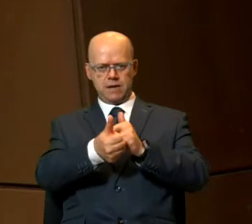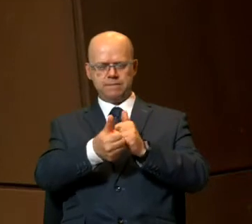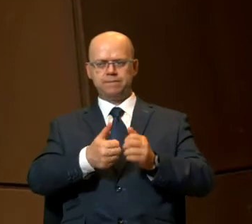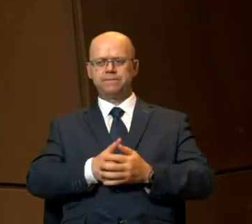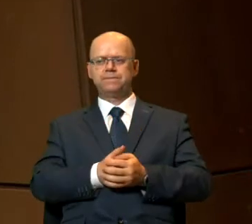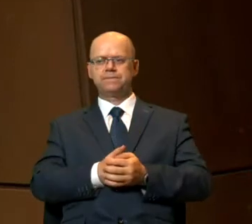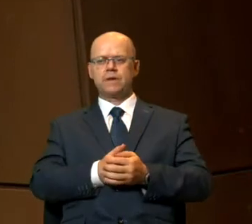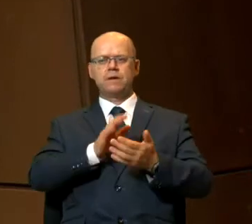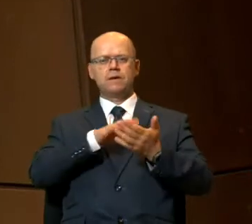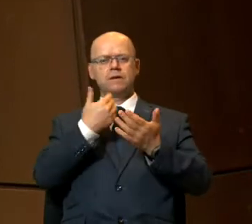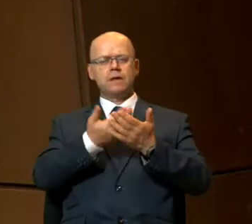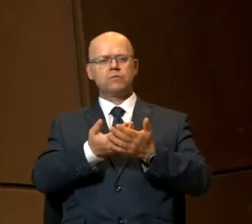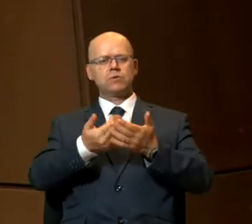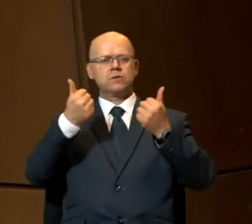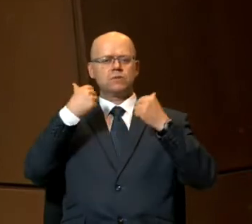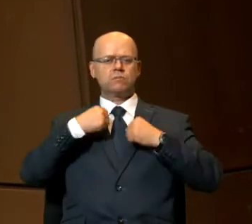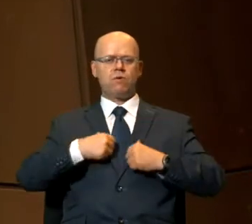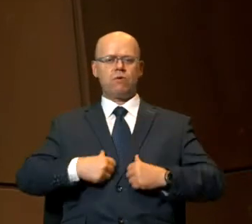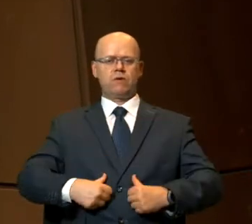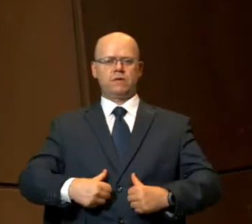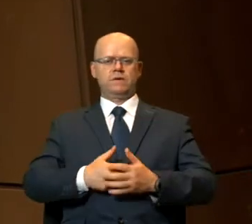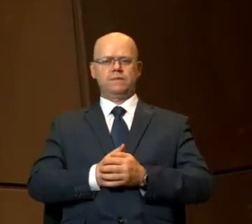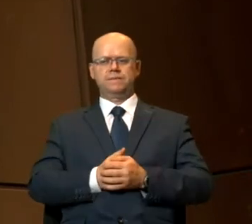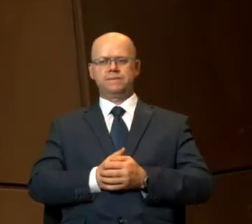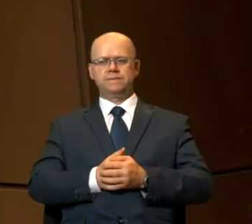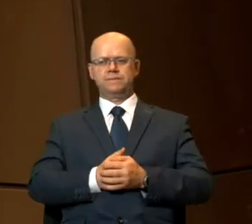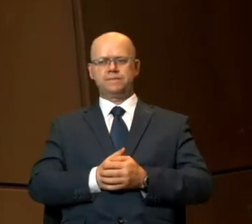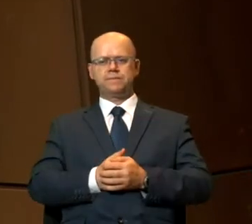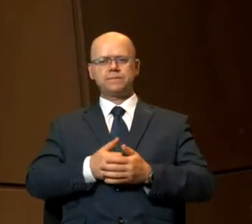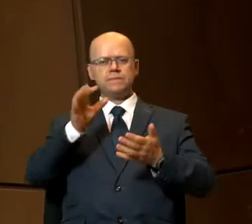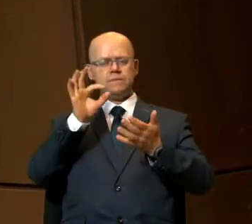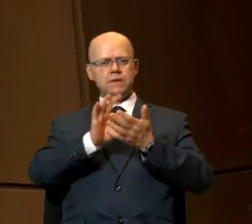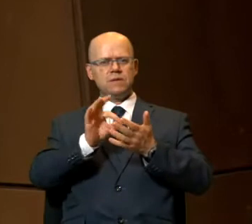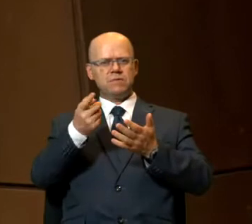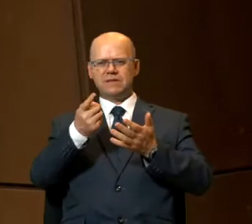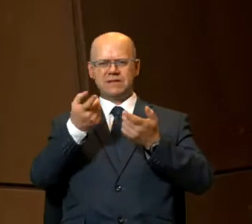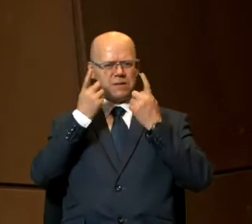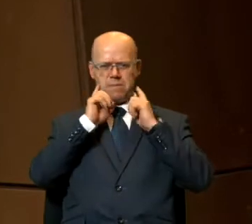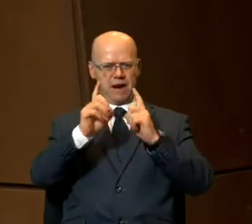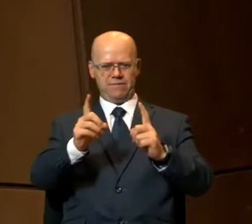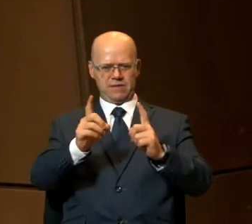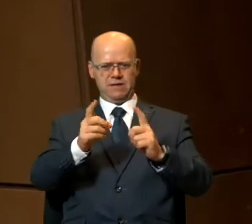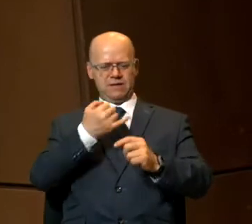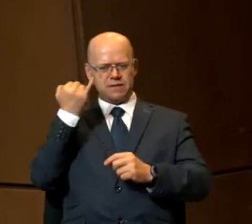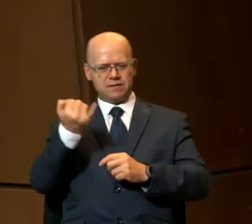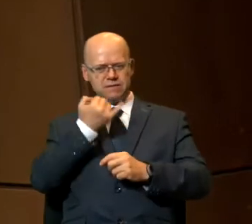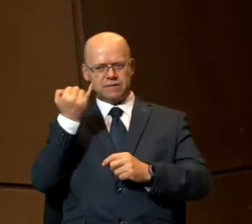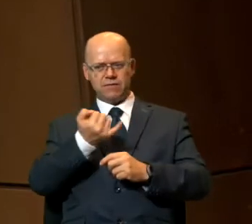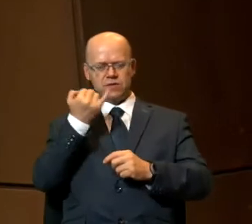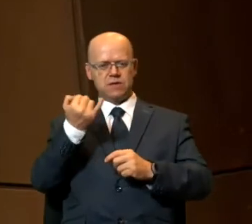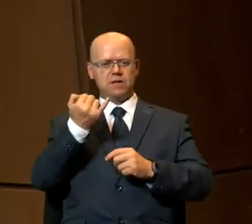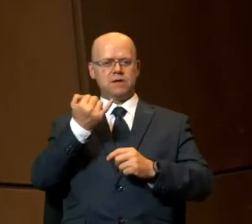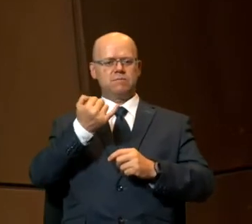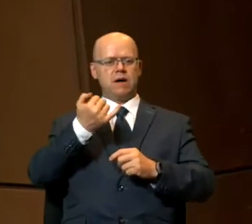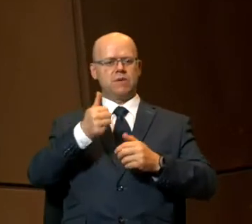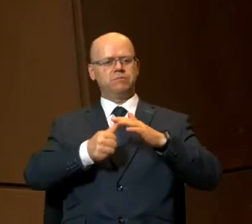jeśli chodzi o pewne uspokojenie, jest to pewna iluzja tak naprawdę, ponieważ zawsze mamy pewną hegemonię